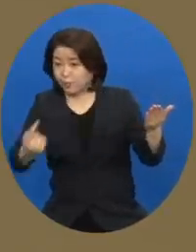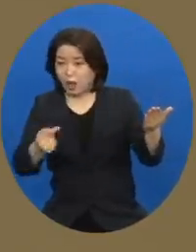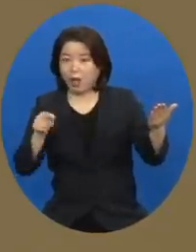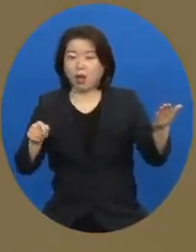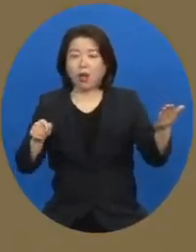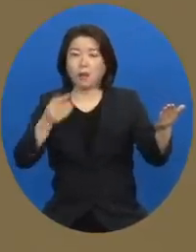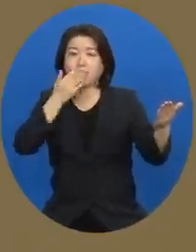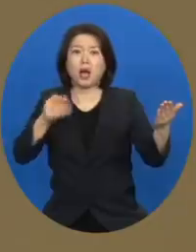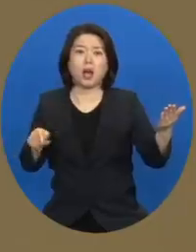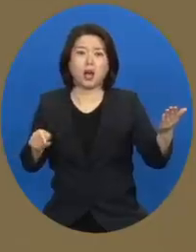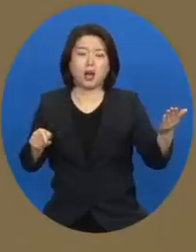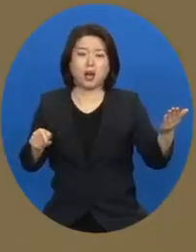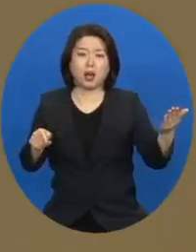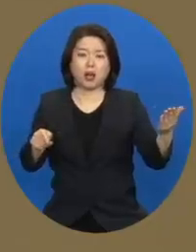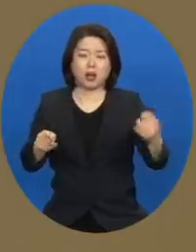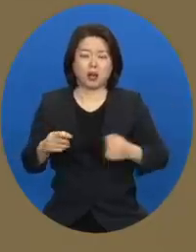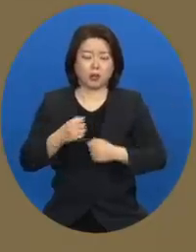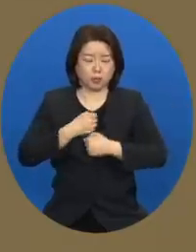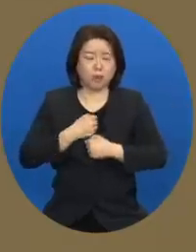거예요.